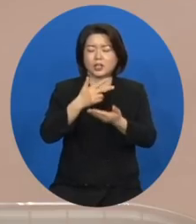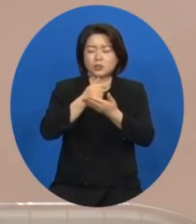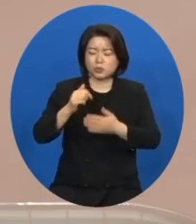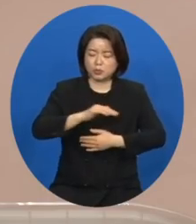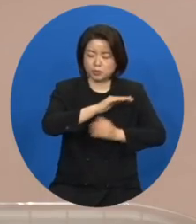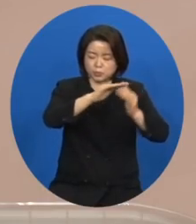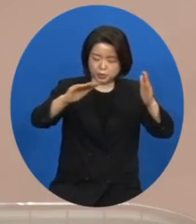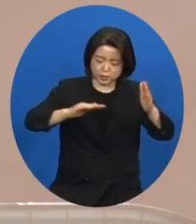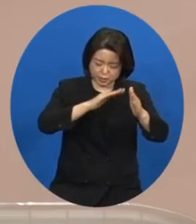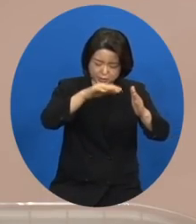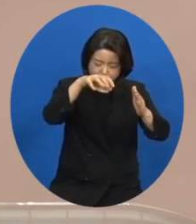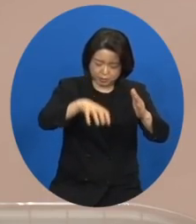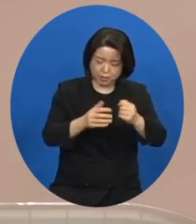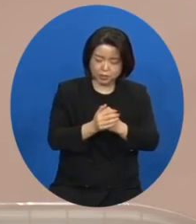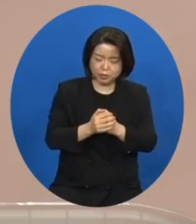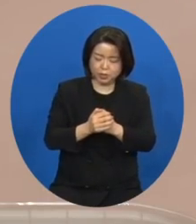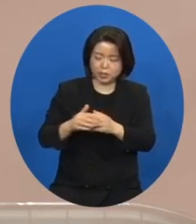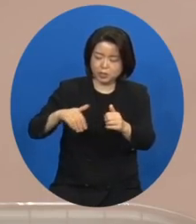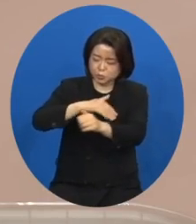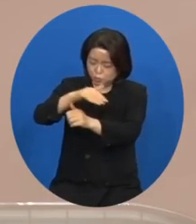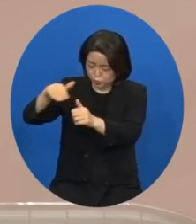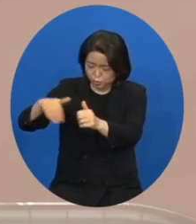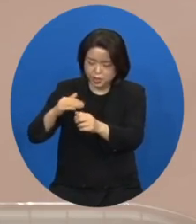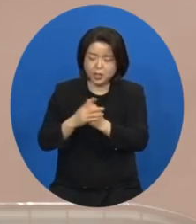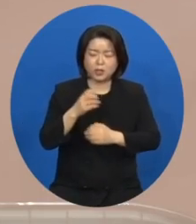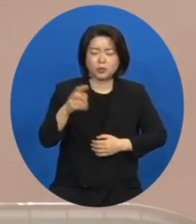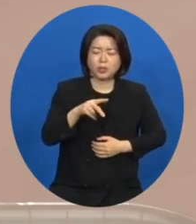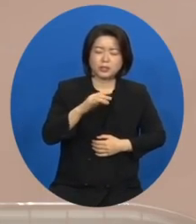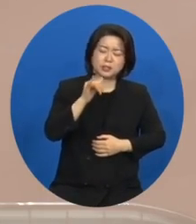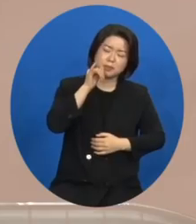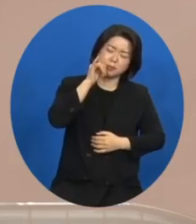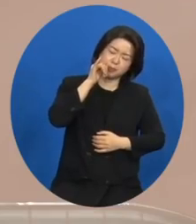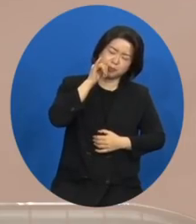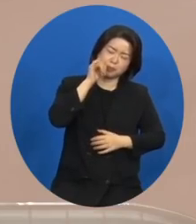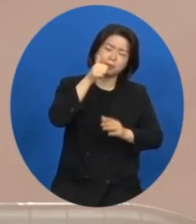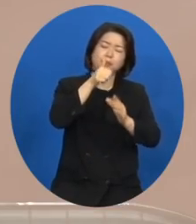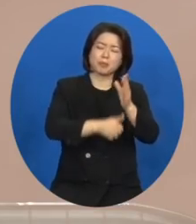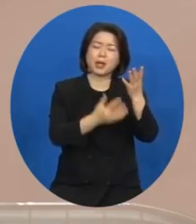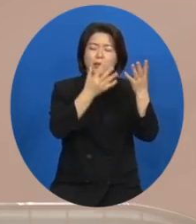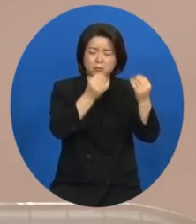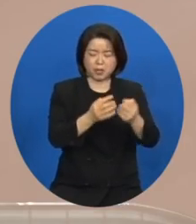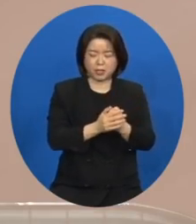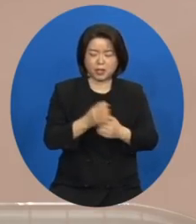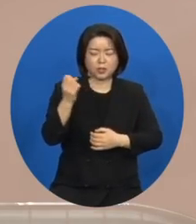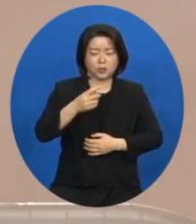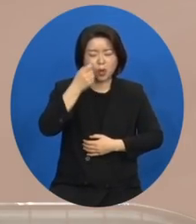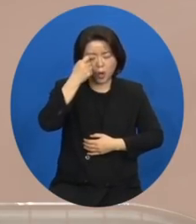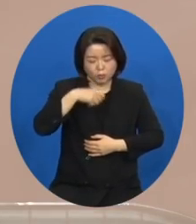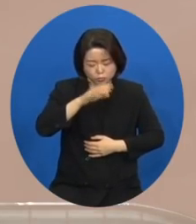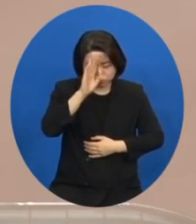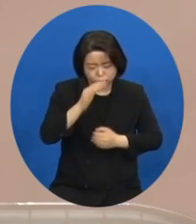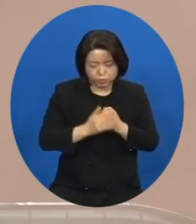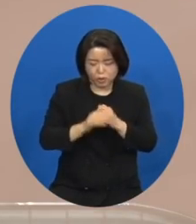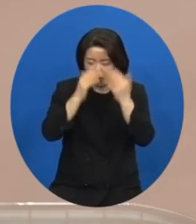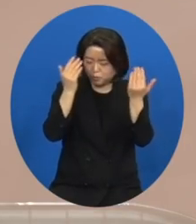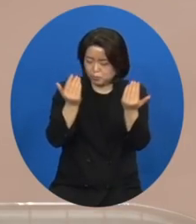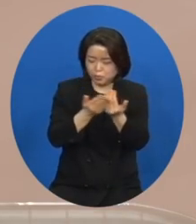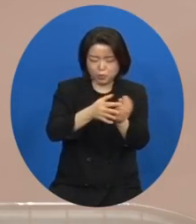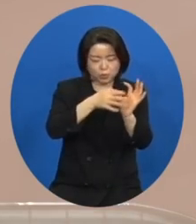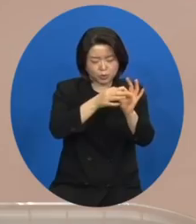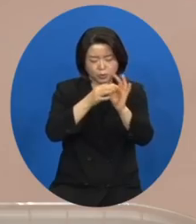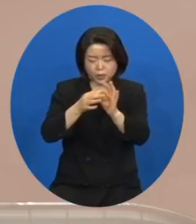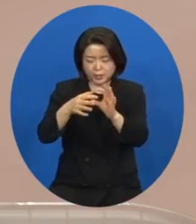가정 가운데 또 주위에 얼마나 그 중 덕에 빠져 있었어 또한 우울증의 모든 관계를 끊고